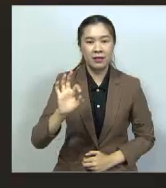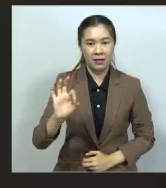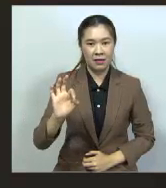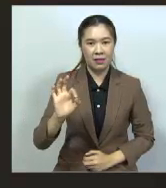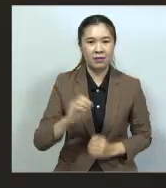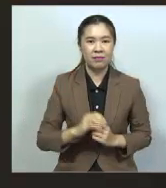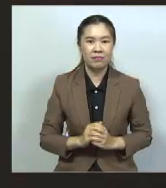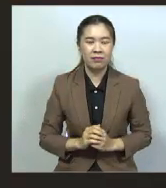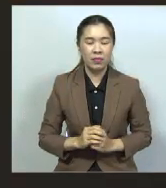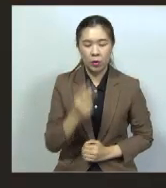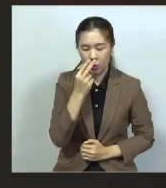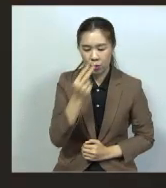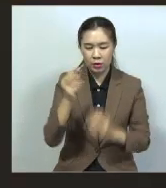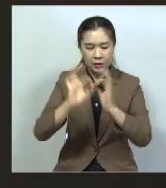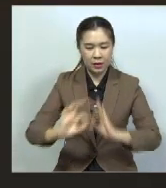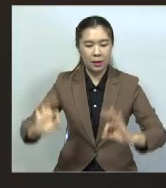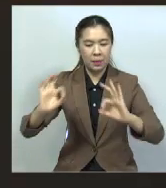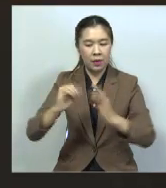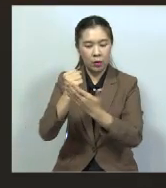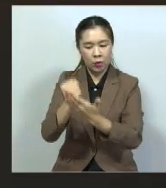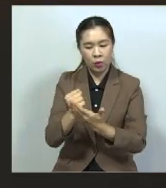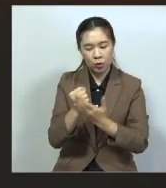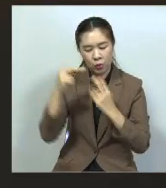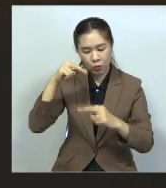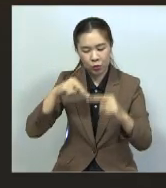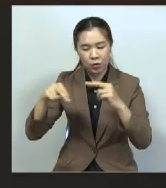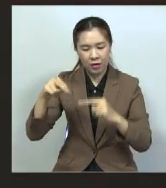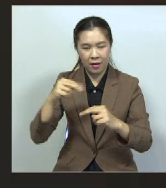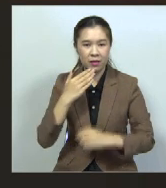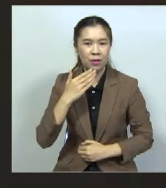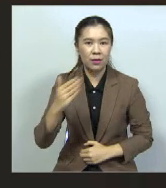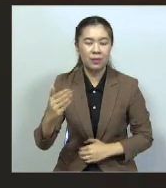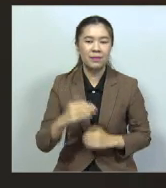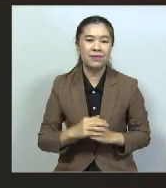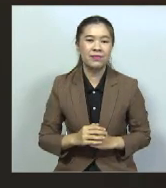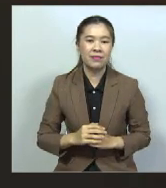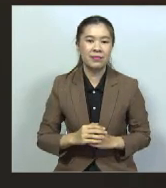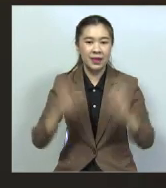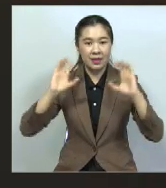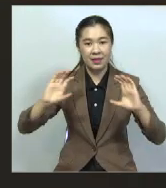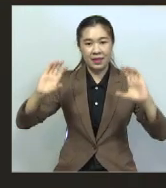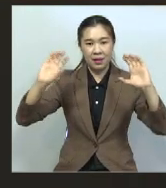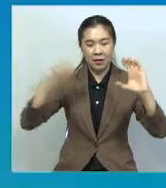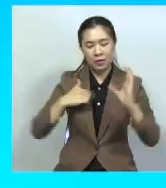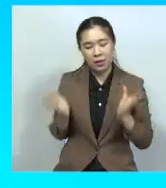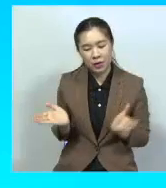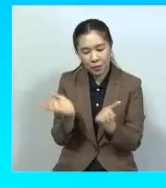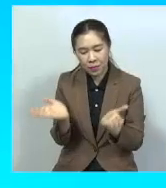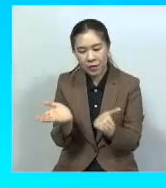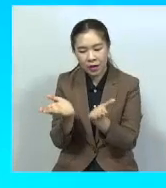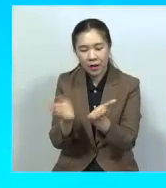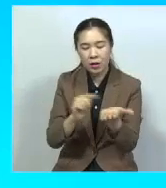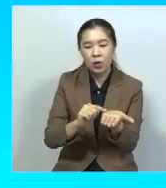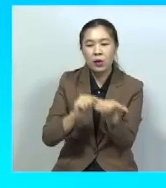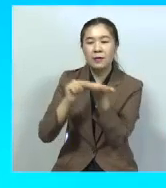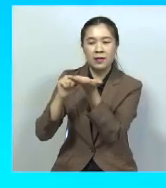าลที่9ทรงให้ความสำคัญและสืบสานเรื่องนี้มาโดยตลอดรัฐบาลจึงได้ผลักดันเรื่องนี้นำเสนอต่อยูเน